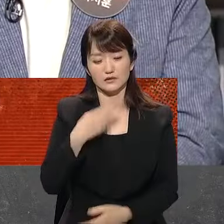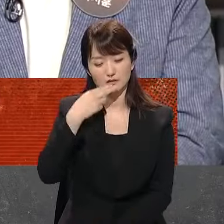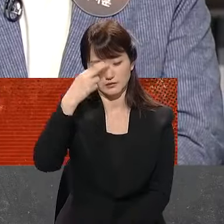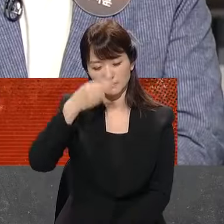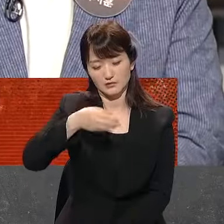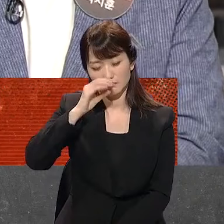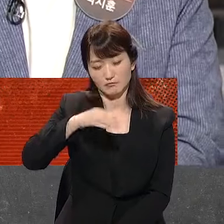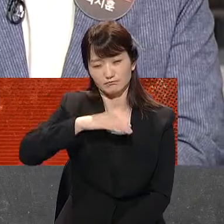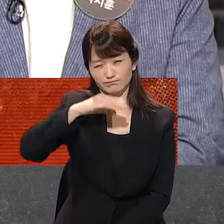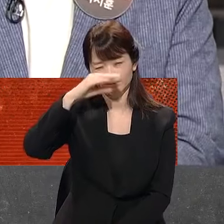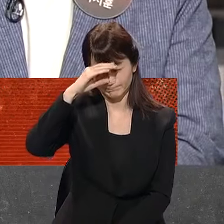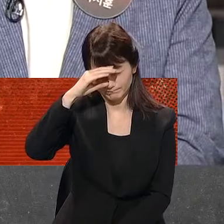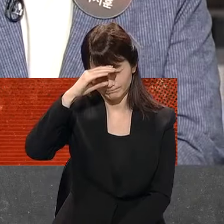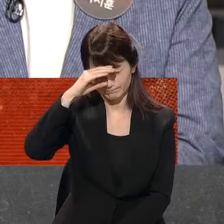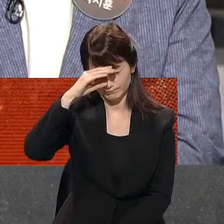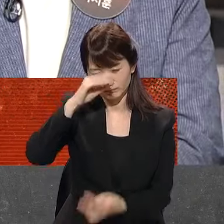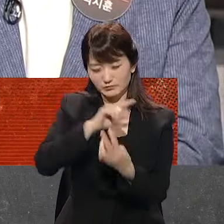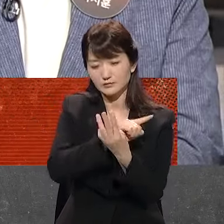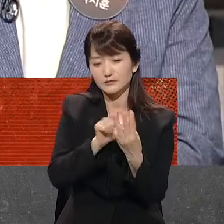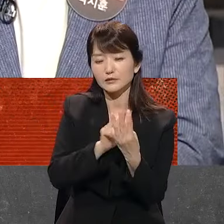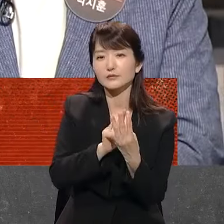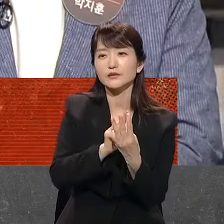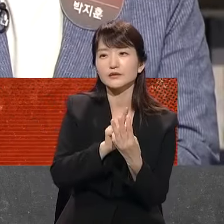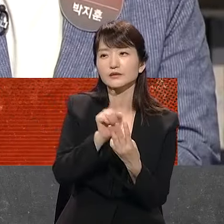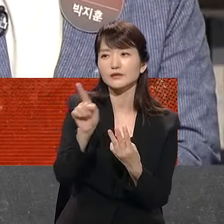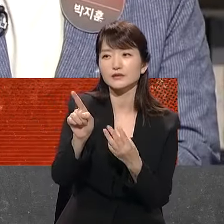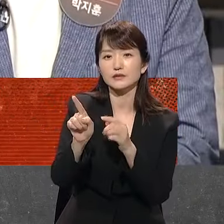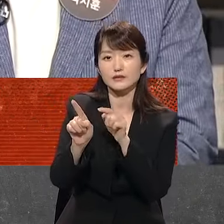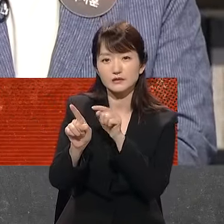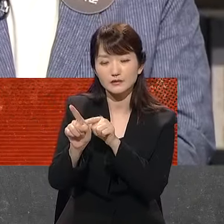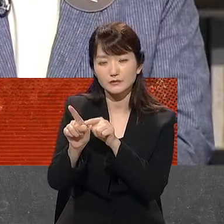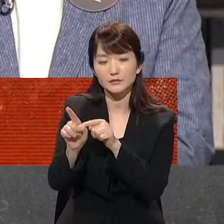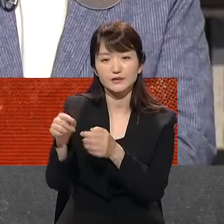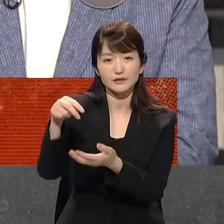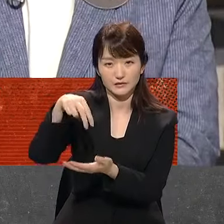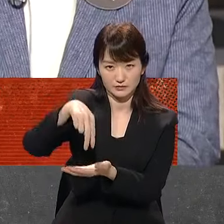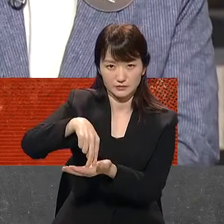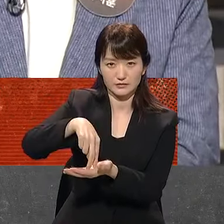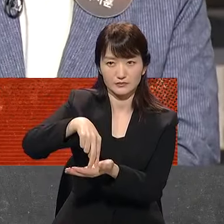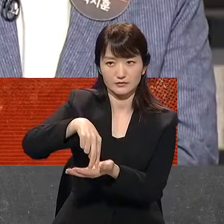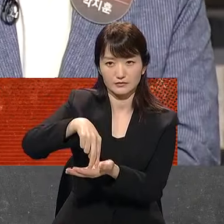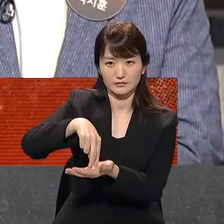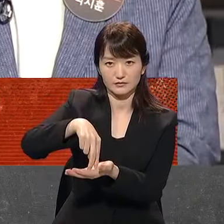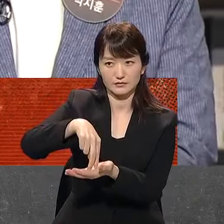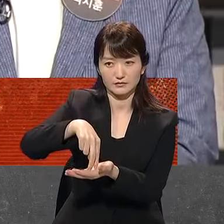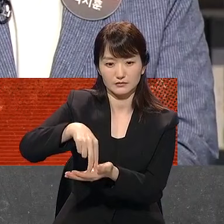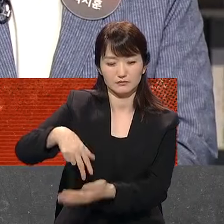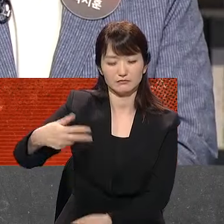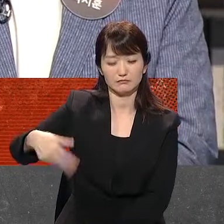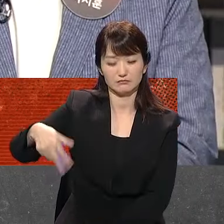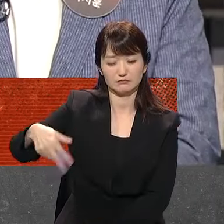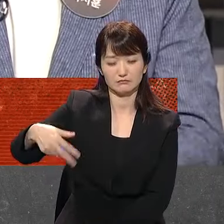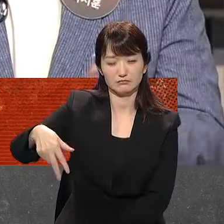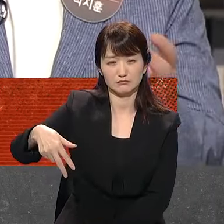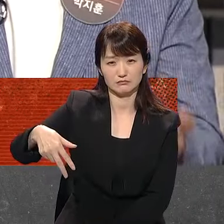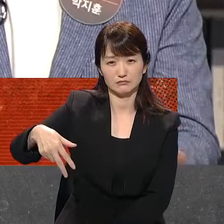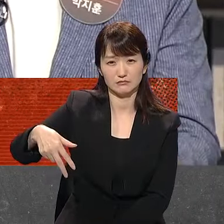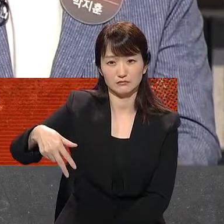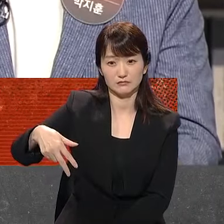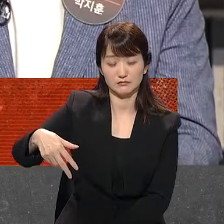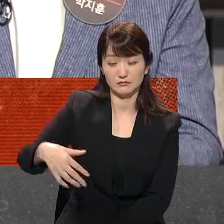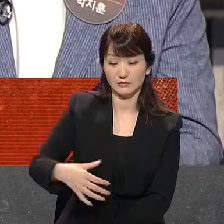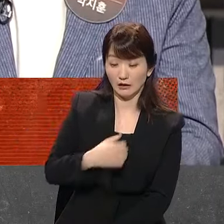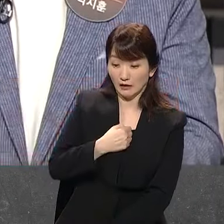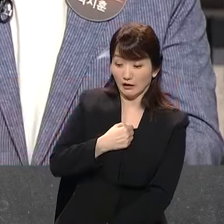같이 한 분이 일어나서 한 명이라 그럴게요 한 명이 일어나서네 아 소변을 봐 버립니다 너무나